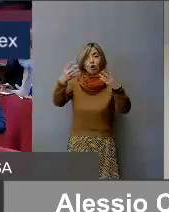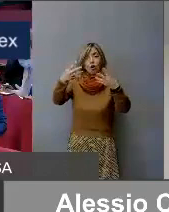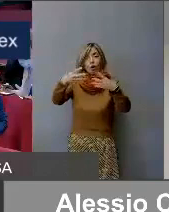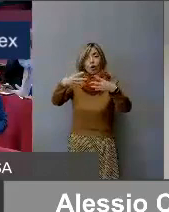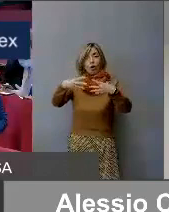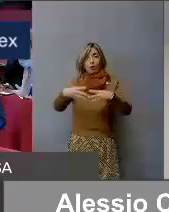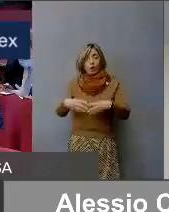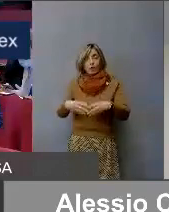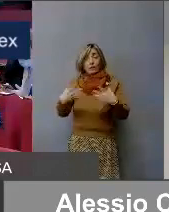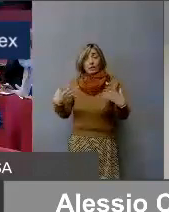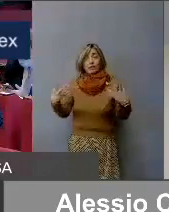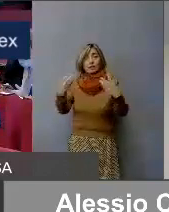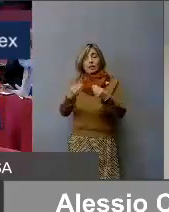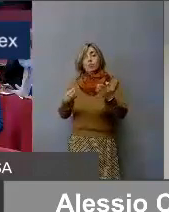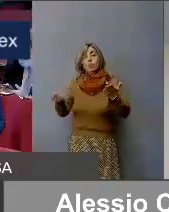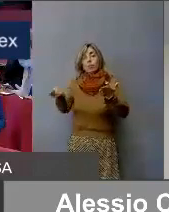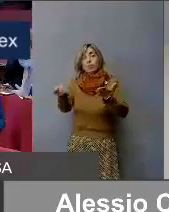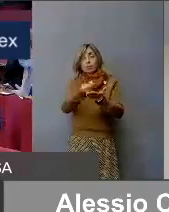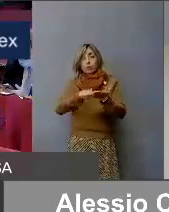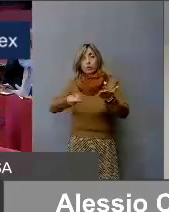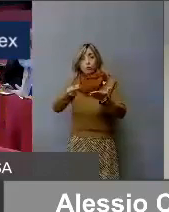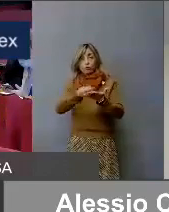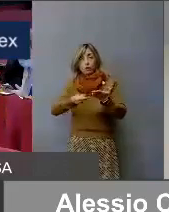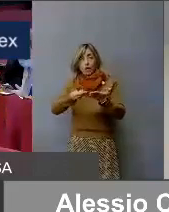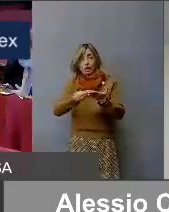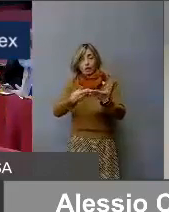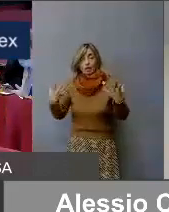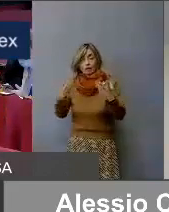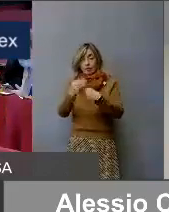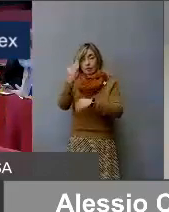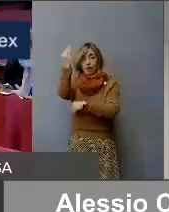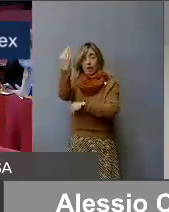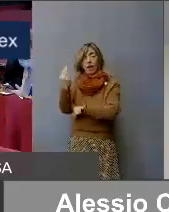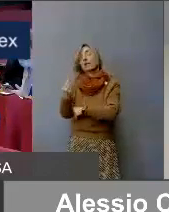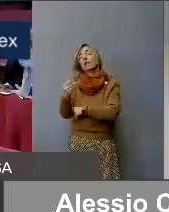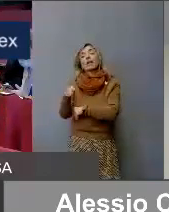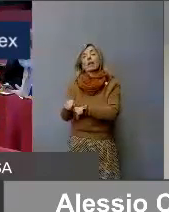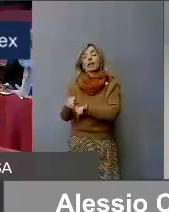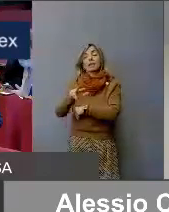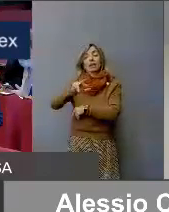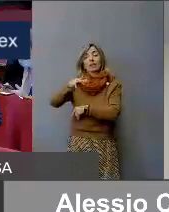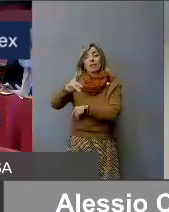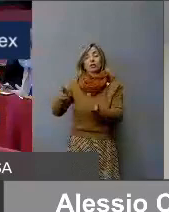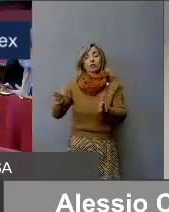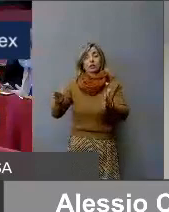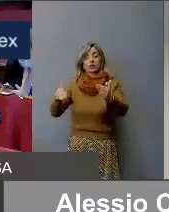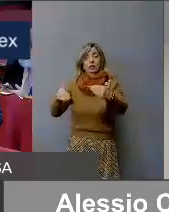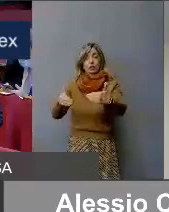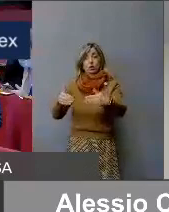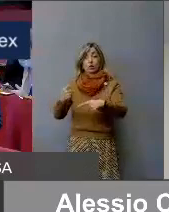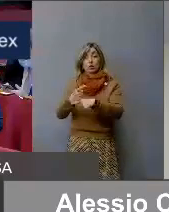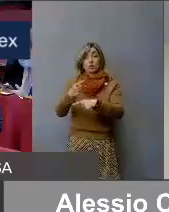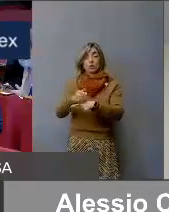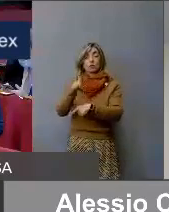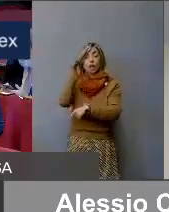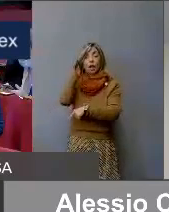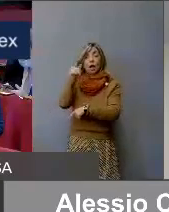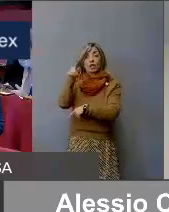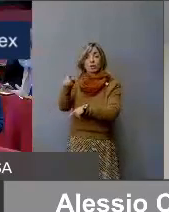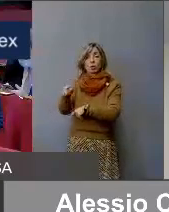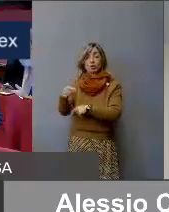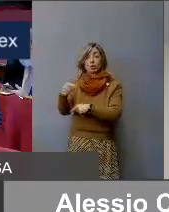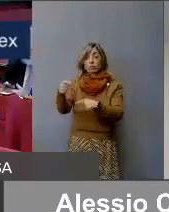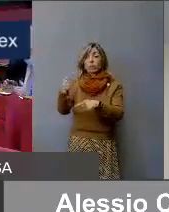co progetta e coordina insieme al comune le attività ecco questo va ascoltato va integrato all'interno di un percorso